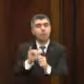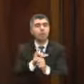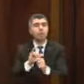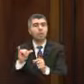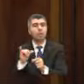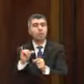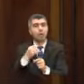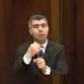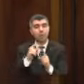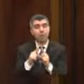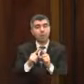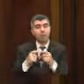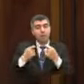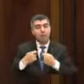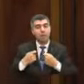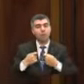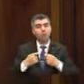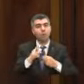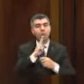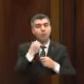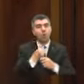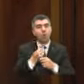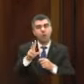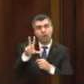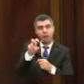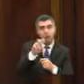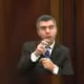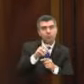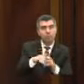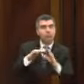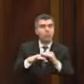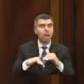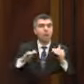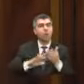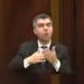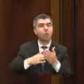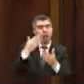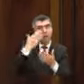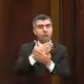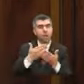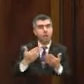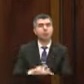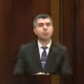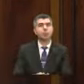رئيس الحكومة والسادة الوزراء والسادة النواب والنائبات عارفين على ما أتكلم. لذلك لن